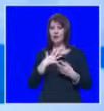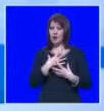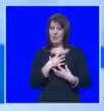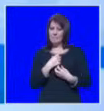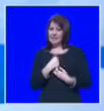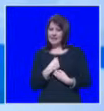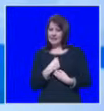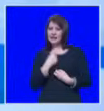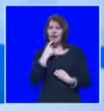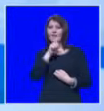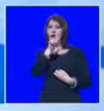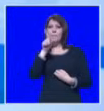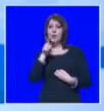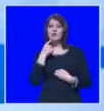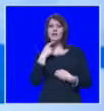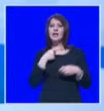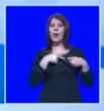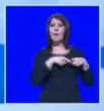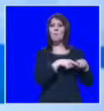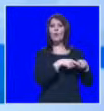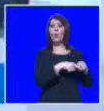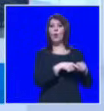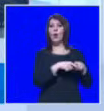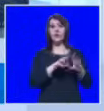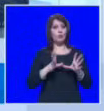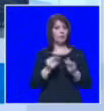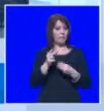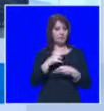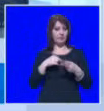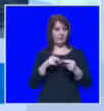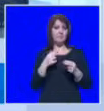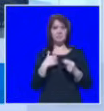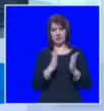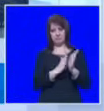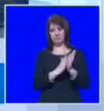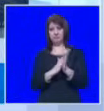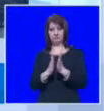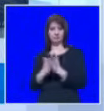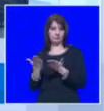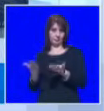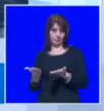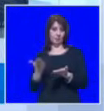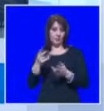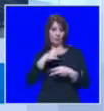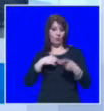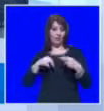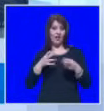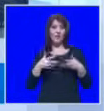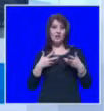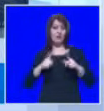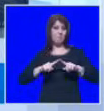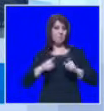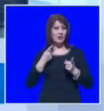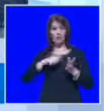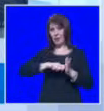на прокурорите, ако те започнат проверка? Напротив, аз приветствам тези проверки и искам те да приключат възможно